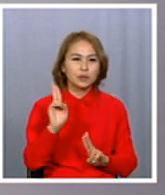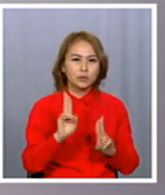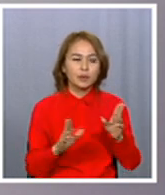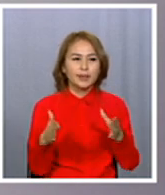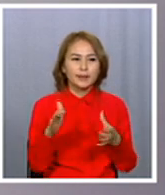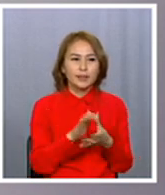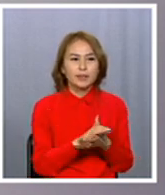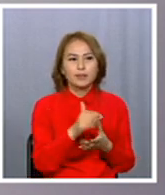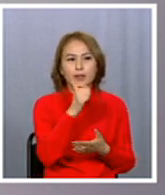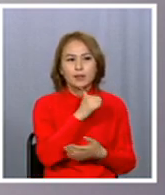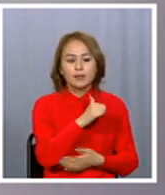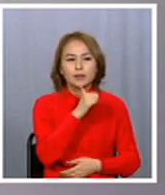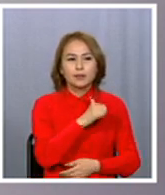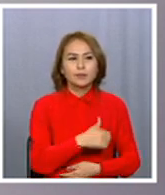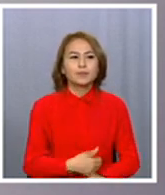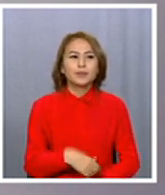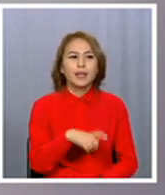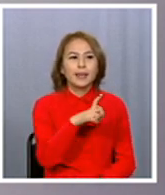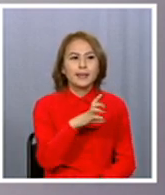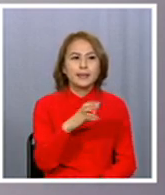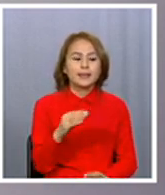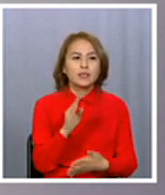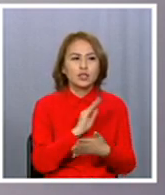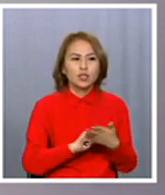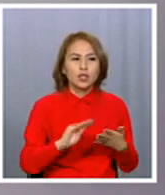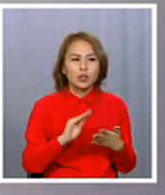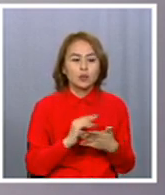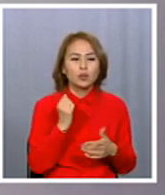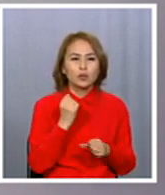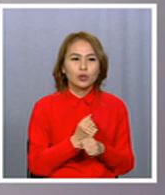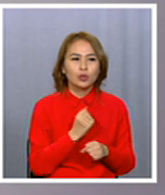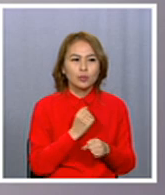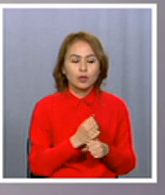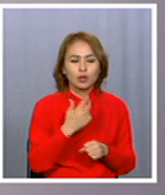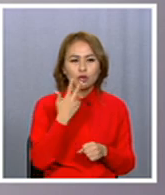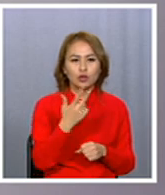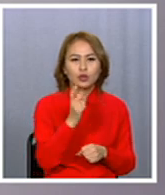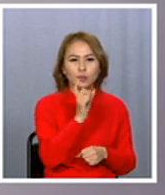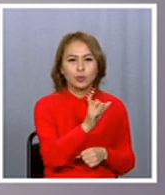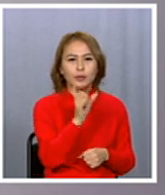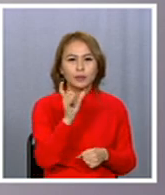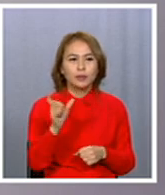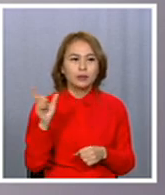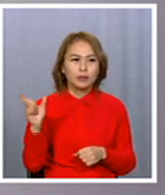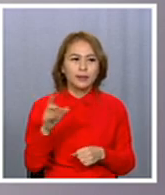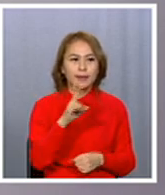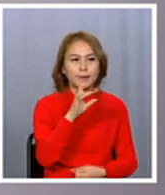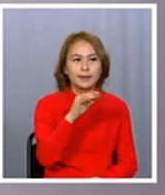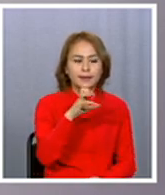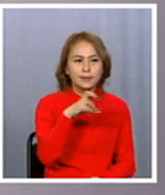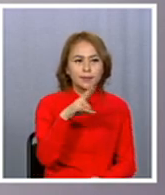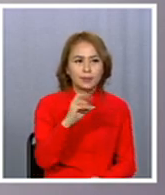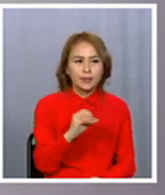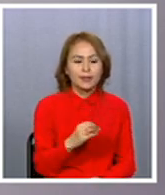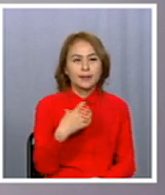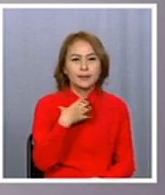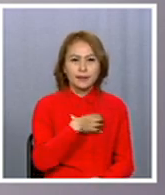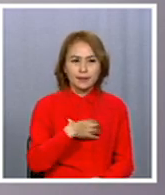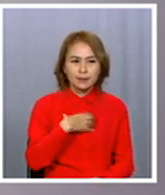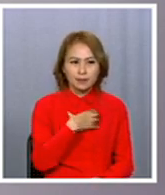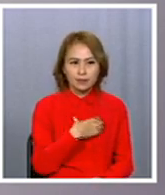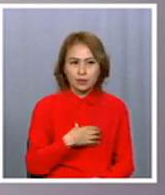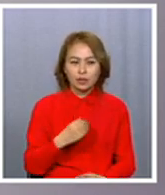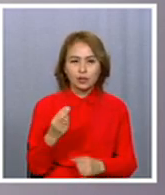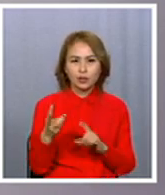танысып алайық. Эссенің жазылу құрылымы үш бөлімнен тұрады. Кіріспе бөлім, негізгі бөлім